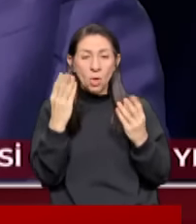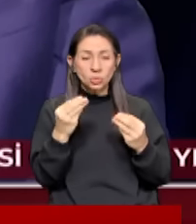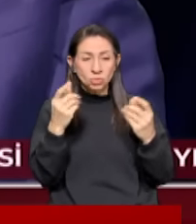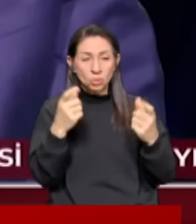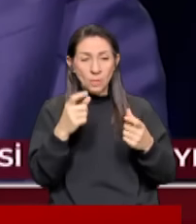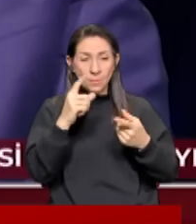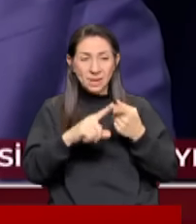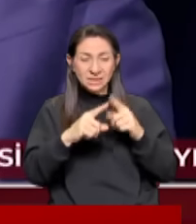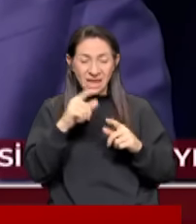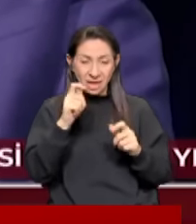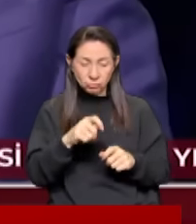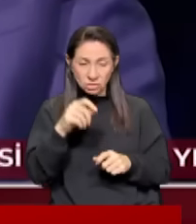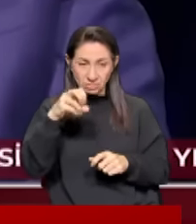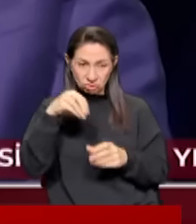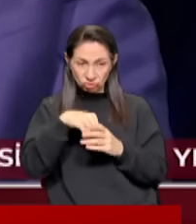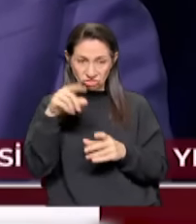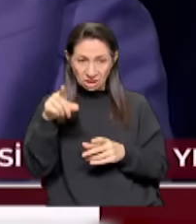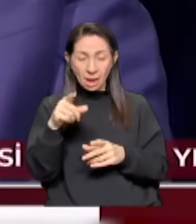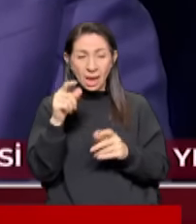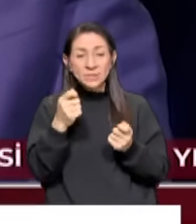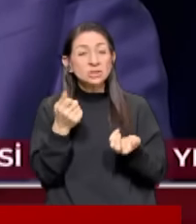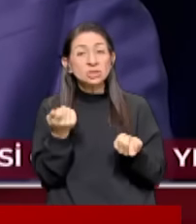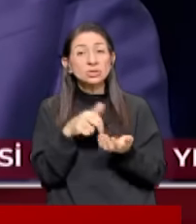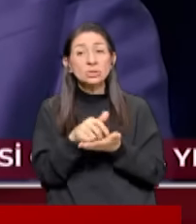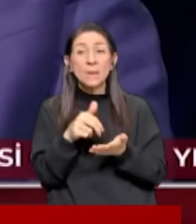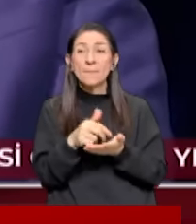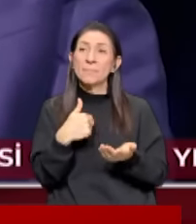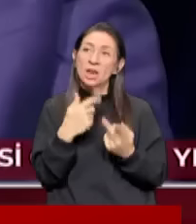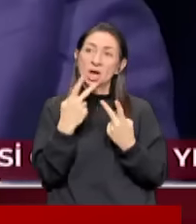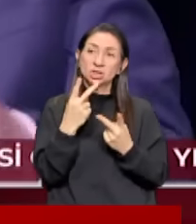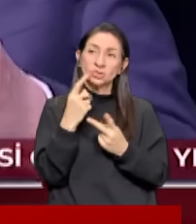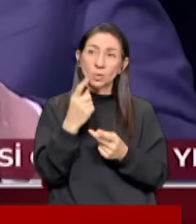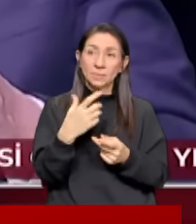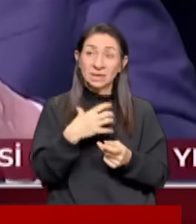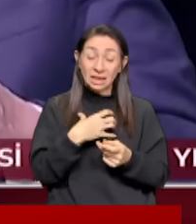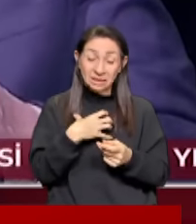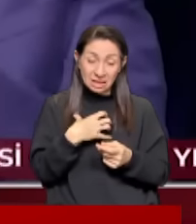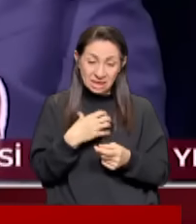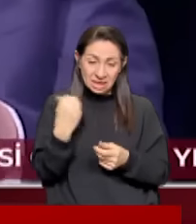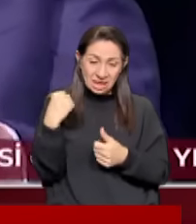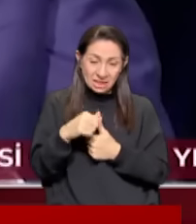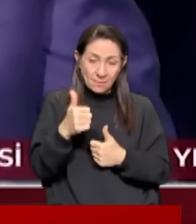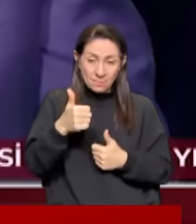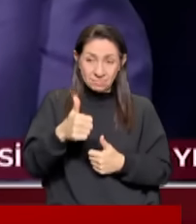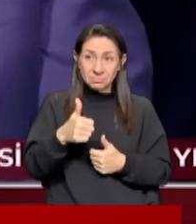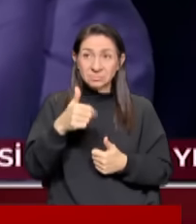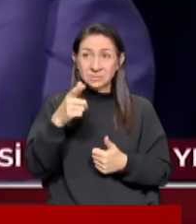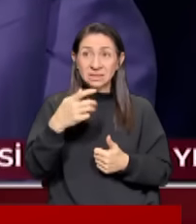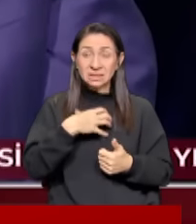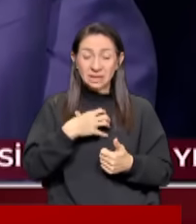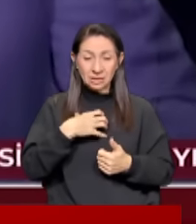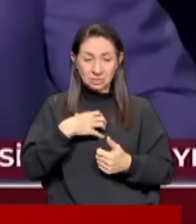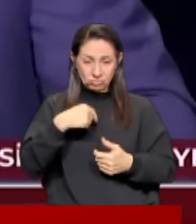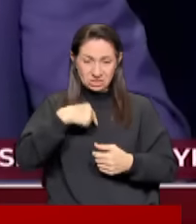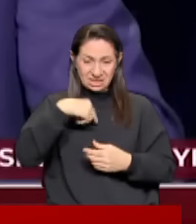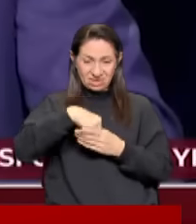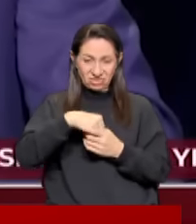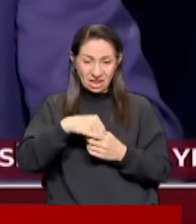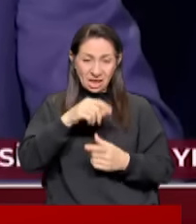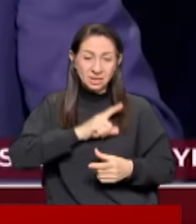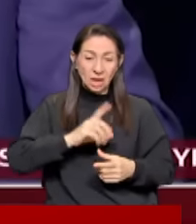olduğu partide yapmış olduğu icraatlara baktığımız zaman ben açıkçası kendi partimizden aday gösterilmesini elbette tercih ederdim. Yani AK